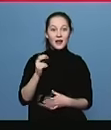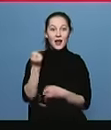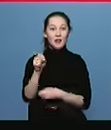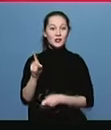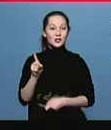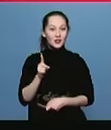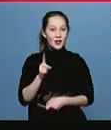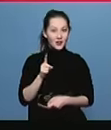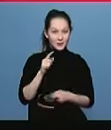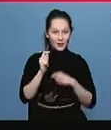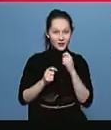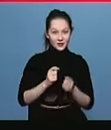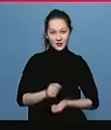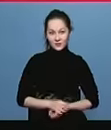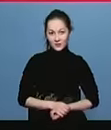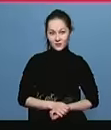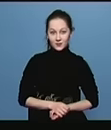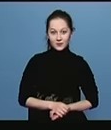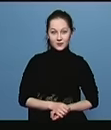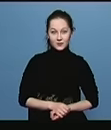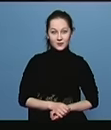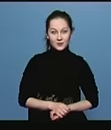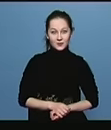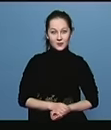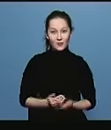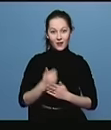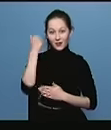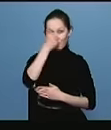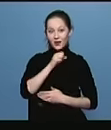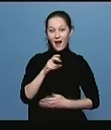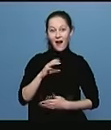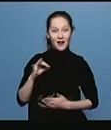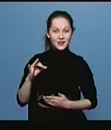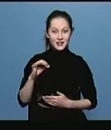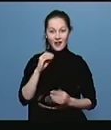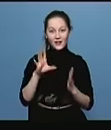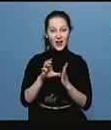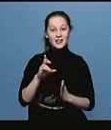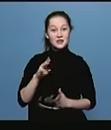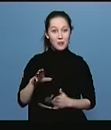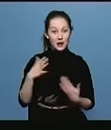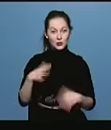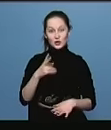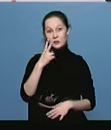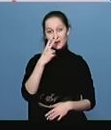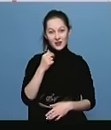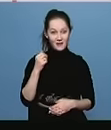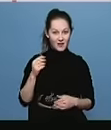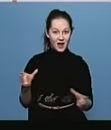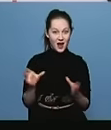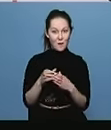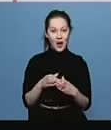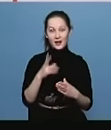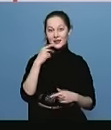Все подробности у наших журналистов. К новогодним акциям энергосбыта жители Удмуртии уже привыкли. В компании